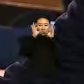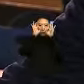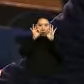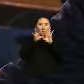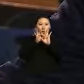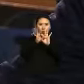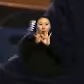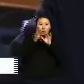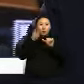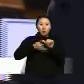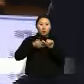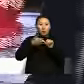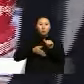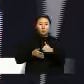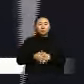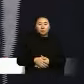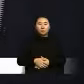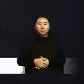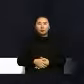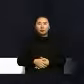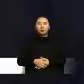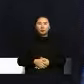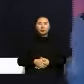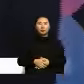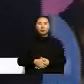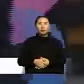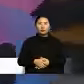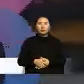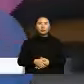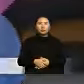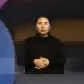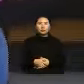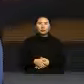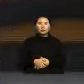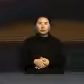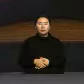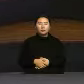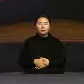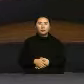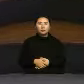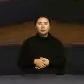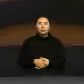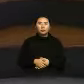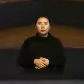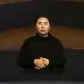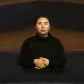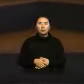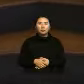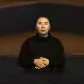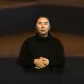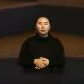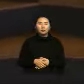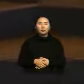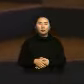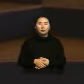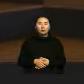관심 부탁드리겠습니다. 네, 알겠습니다. 오늘 말씀 감사합니다. 감사합니다. 네, 지금까지 고향